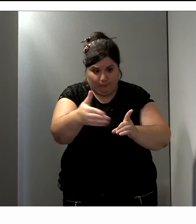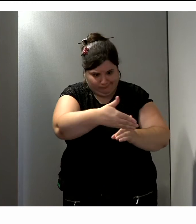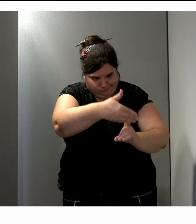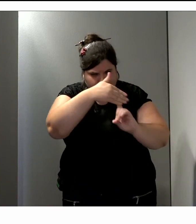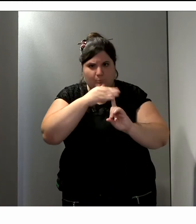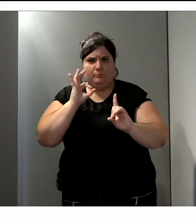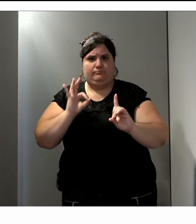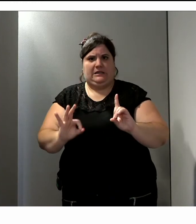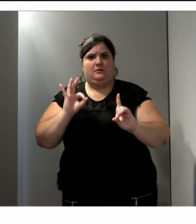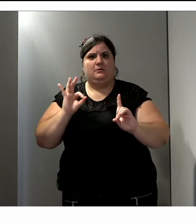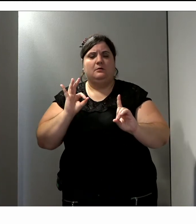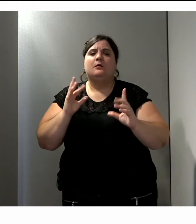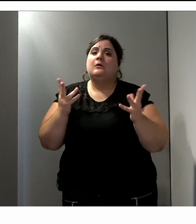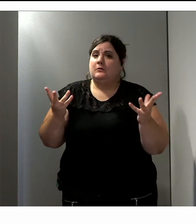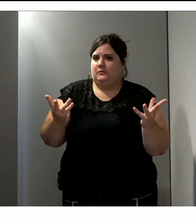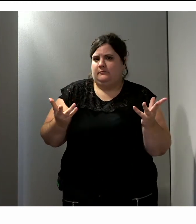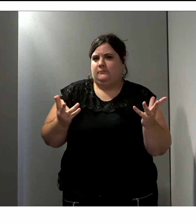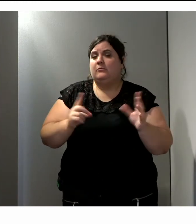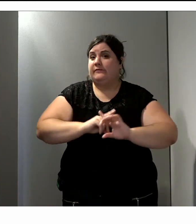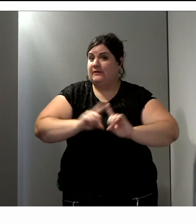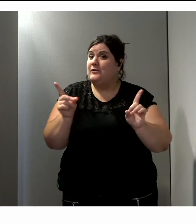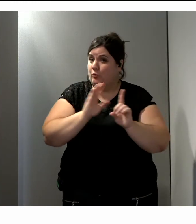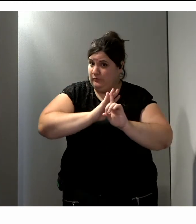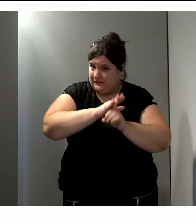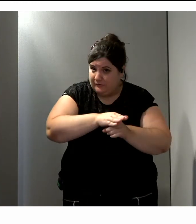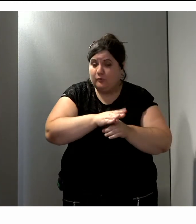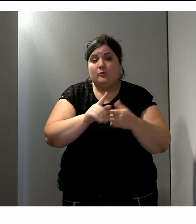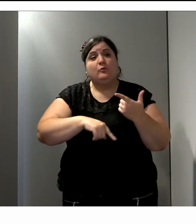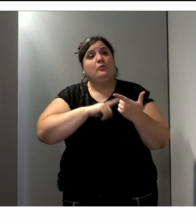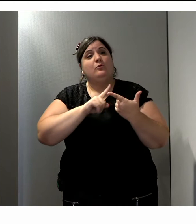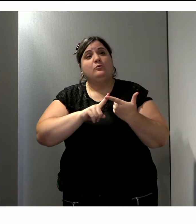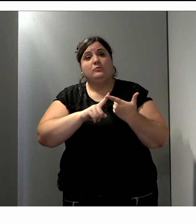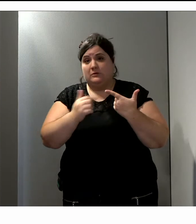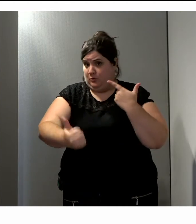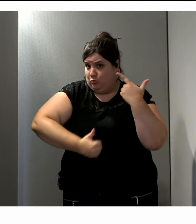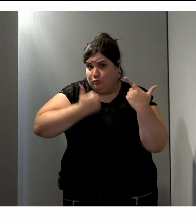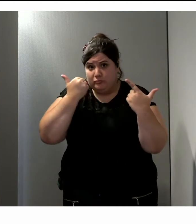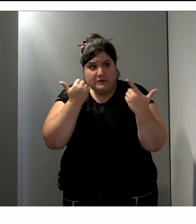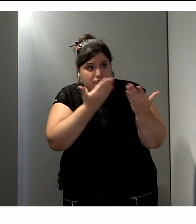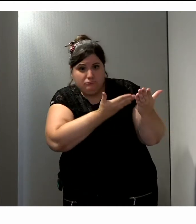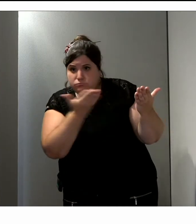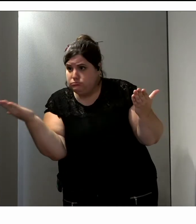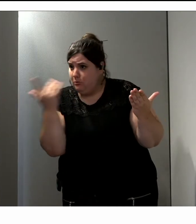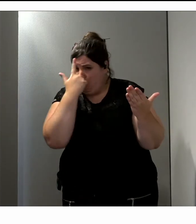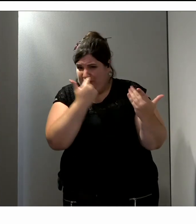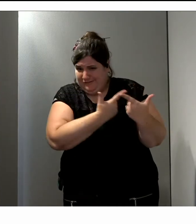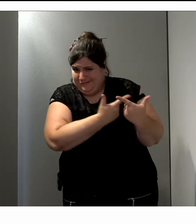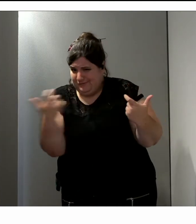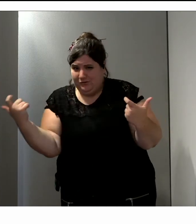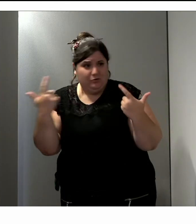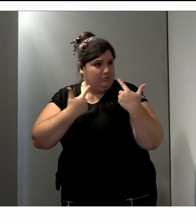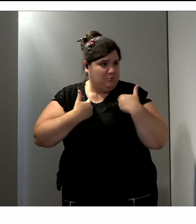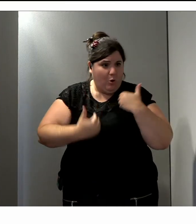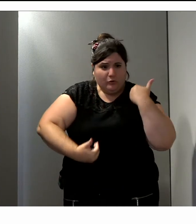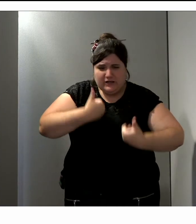les conceptions telles que de la non-discrimination, de l'autonomie de toute personne, quel que soit son handicap, la liberté de